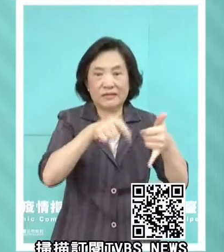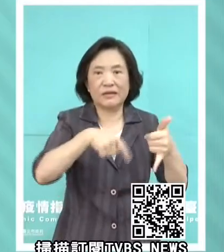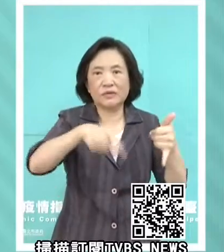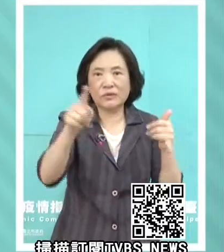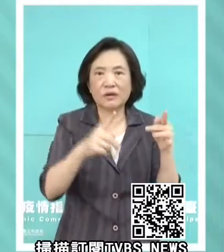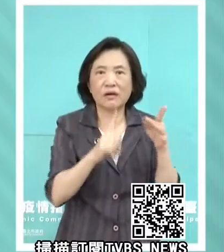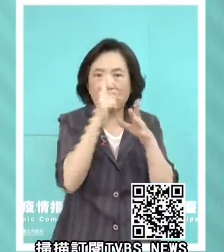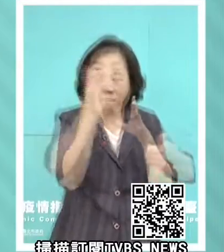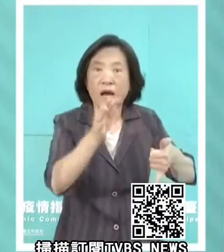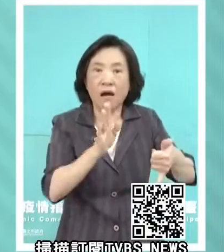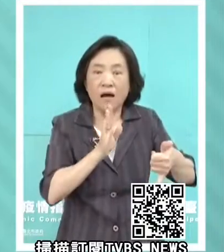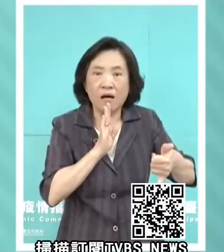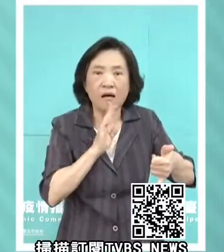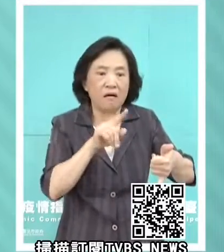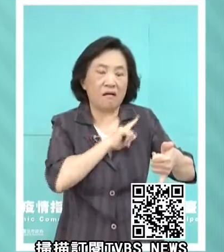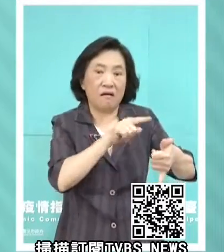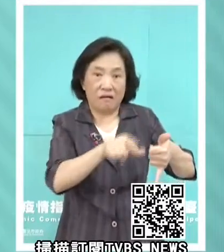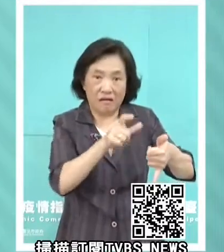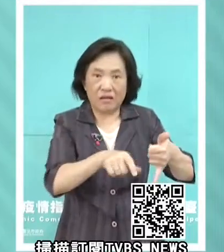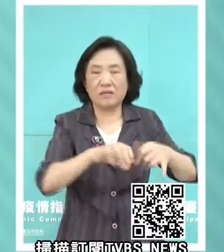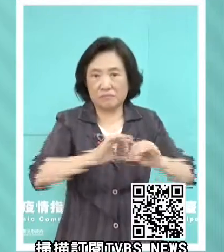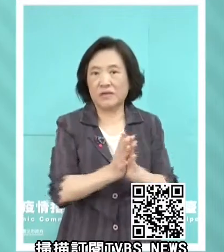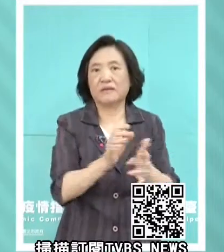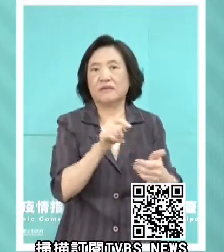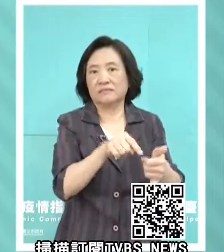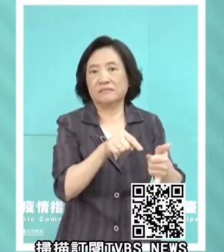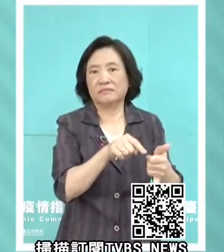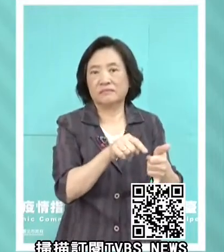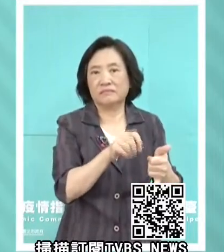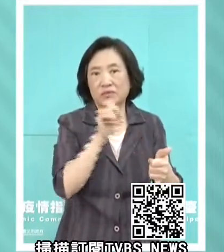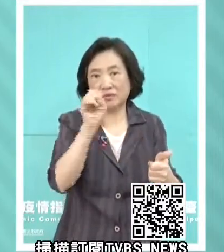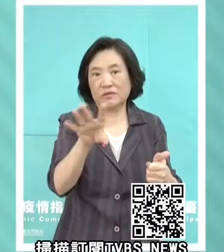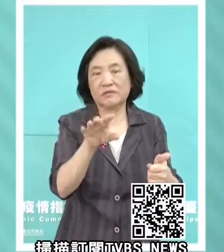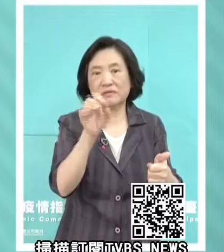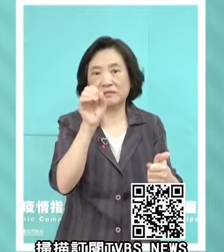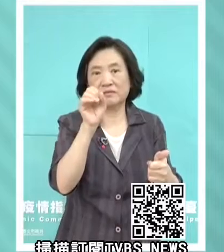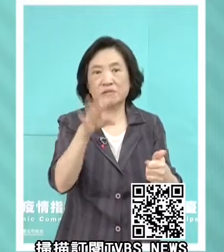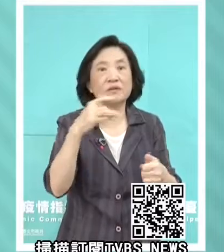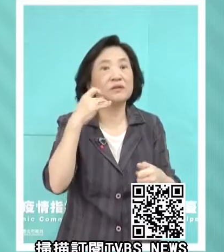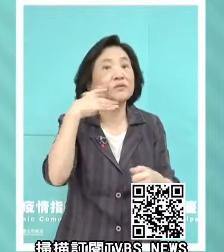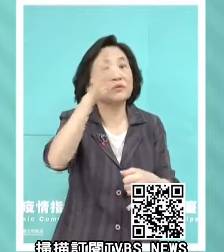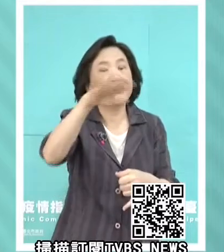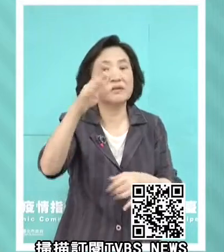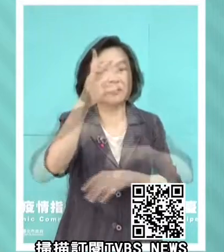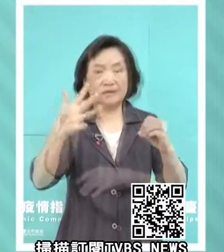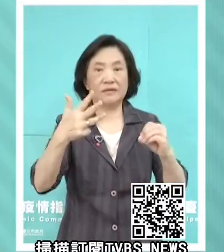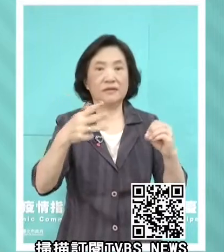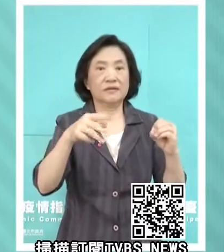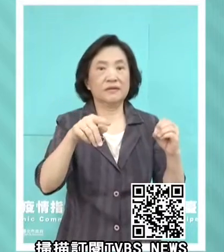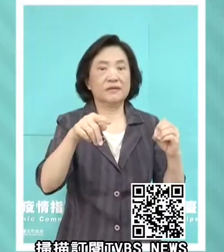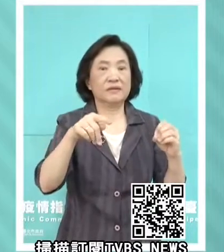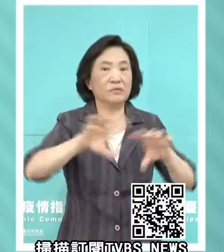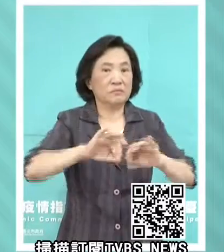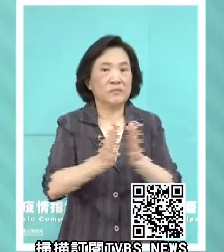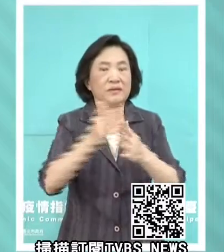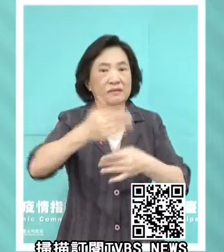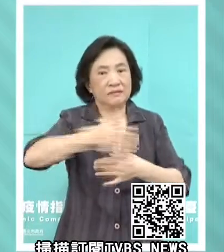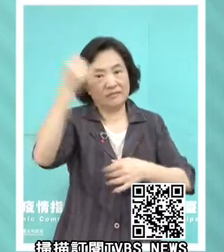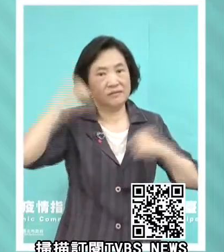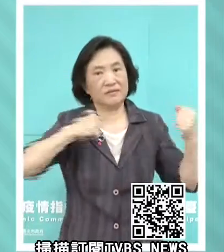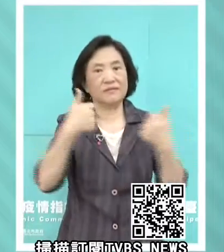筛阳性，直接通知他们的松山户政事务所的长官。我们一开晨